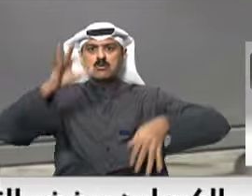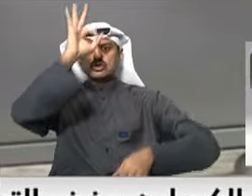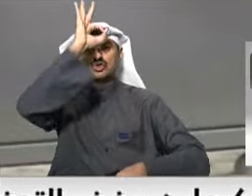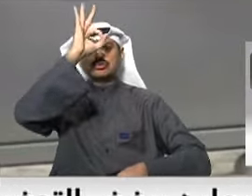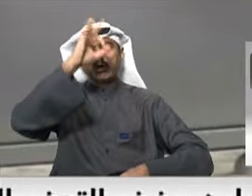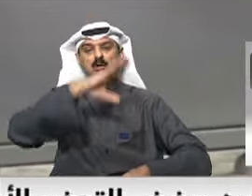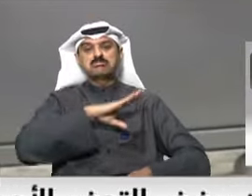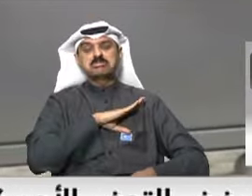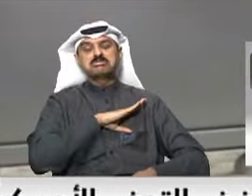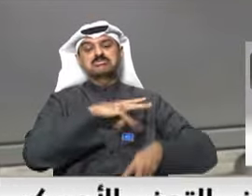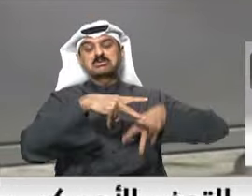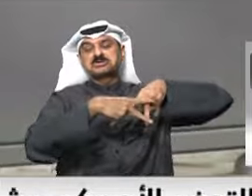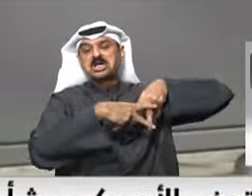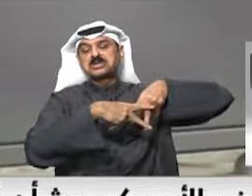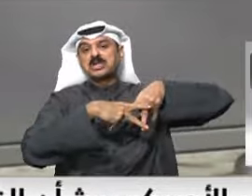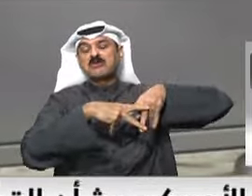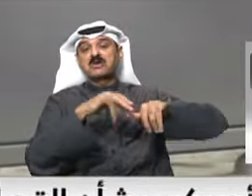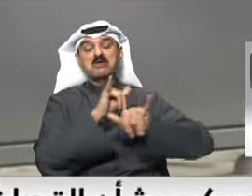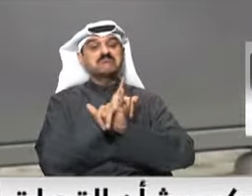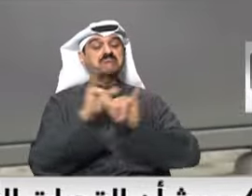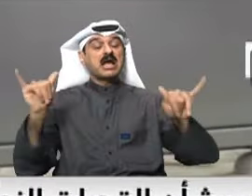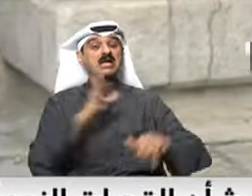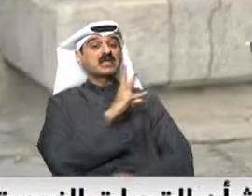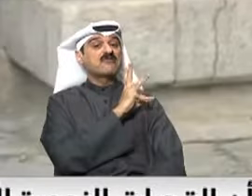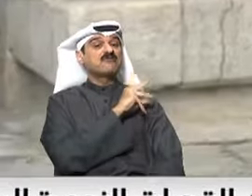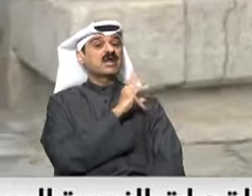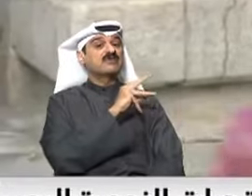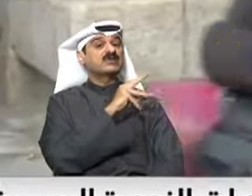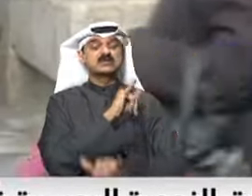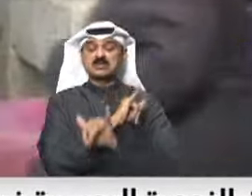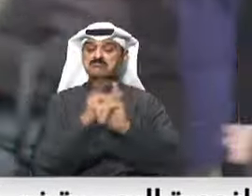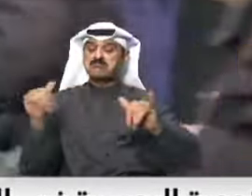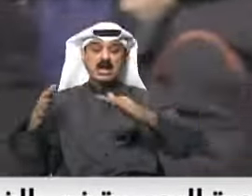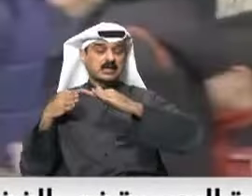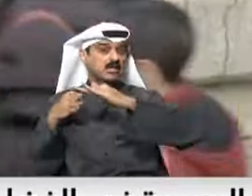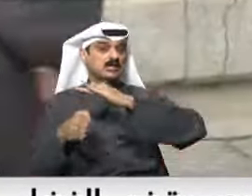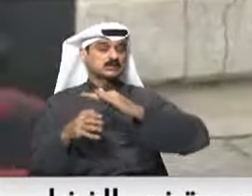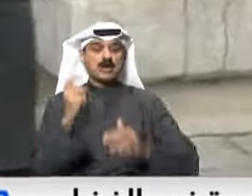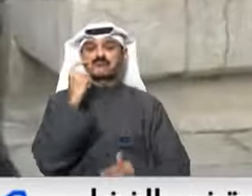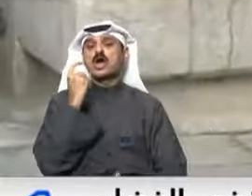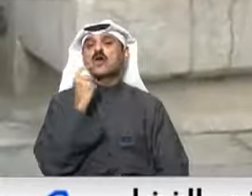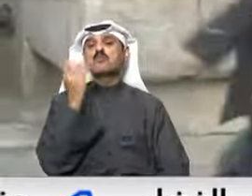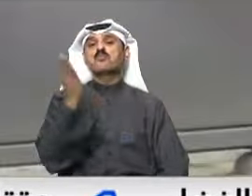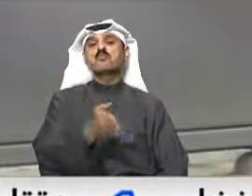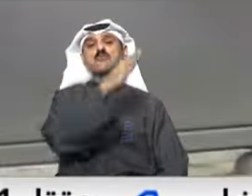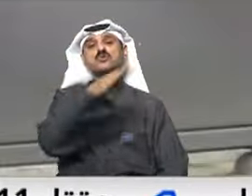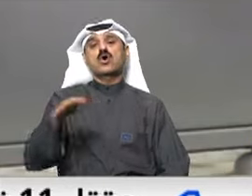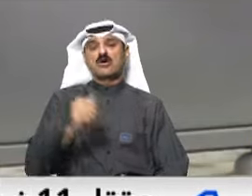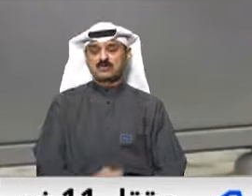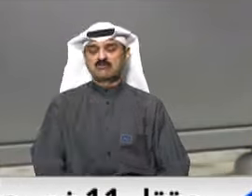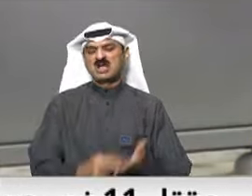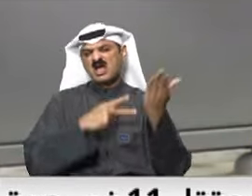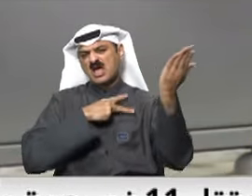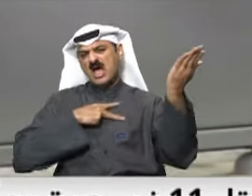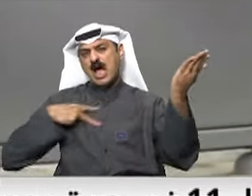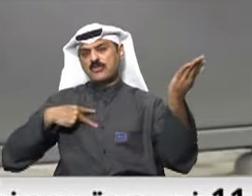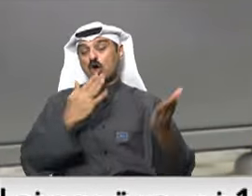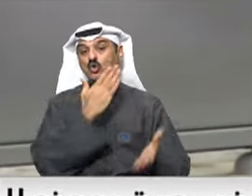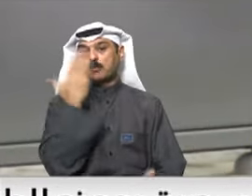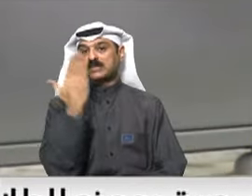تمنع المواطنين الغير ساكنين في مدينة في البلدة القديمة من دخول إلى البلدة القديمة. هذه الحكومة اليمينية